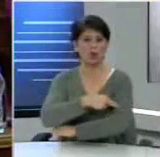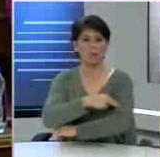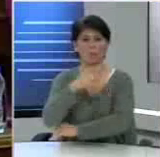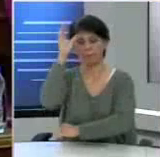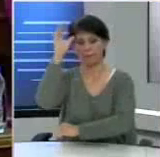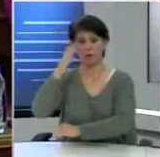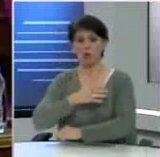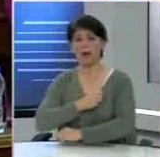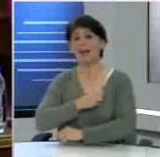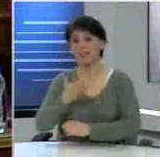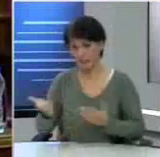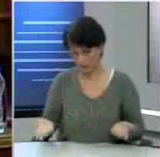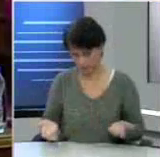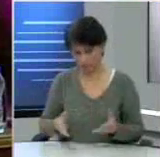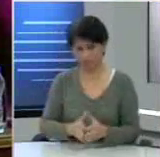Στην Καρδίτσα, με συγχωρείτε.